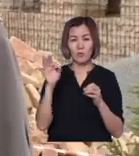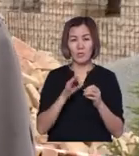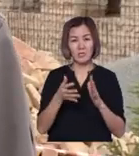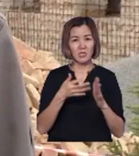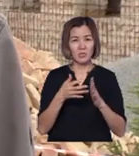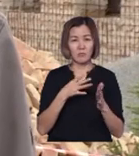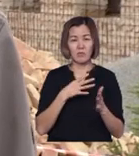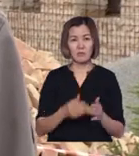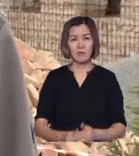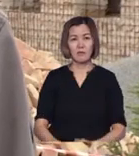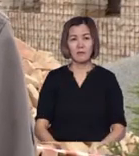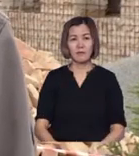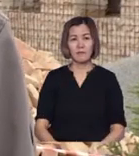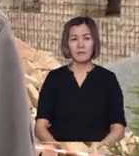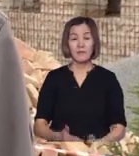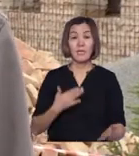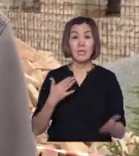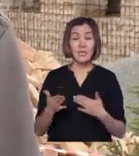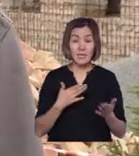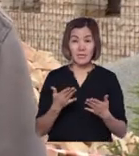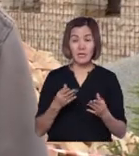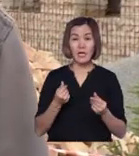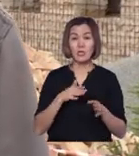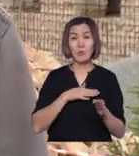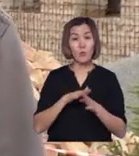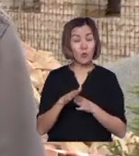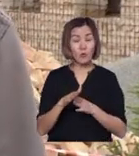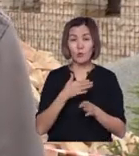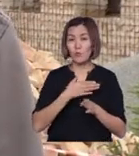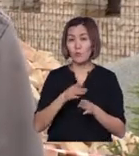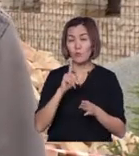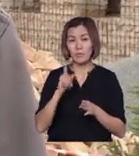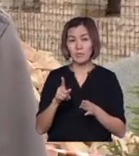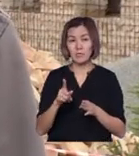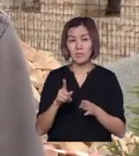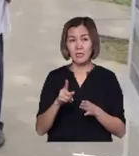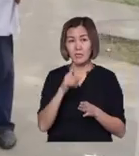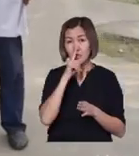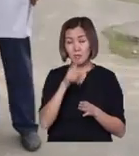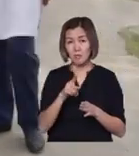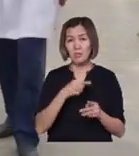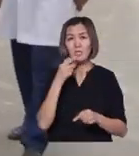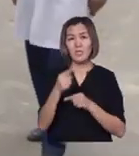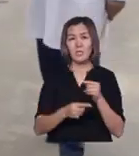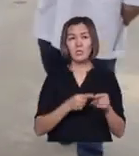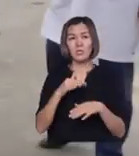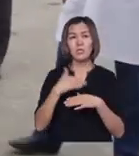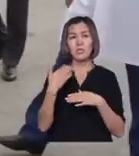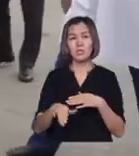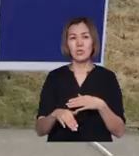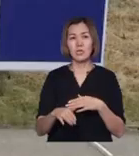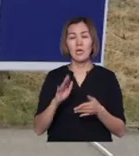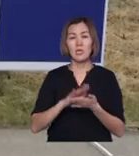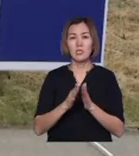әзір. Егер ақша биылға толық бөлінбесе, онда ол нысан келесі жылға көшіп кетеді. Бейбіт Исабаев жағдайды жақсы